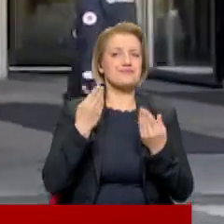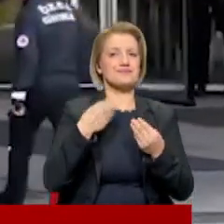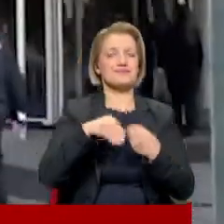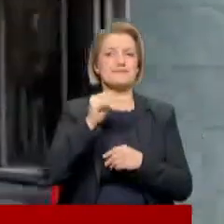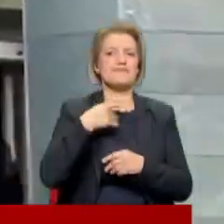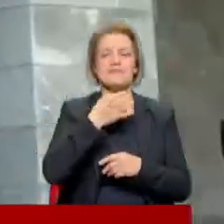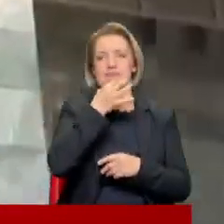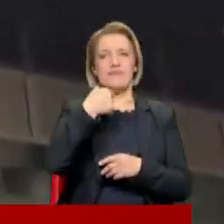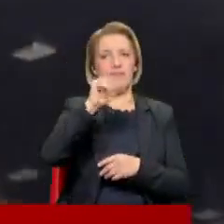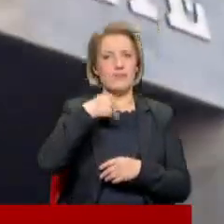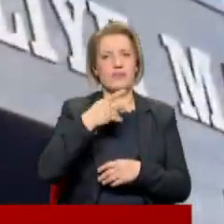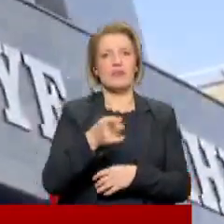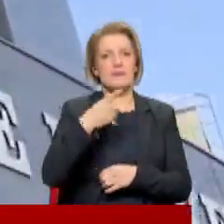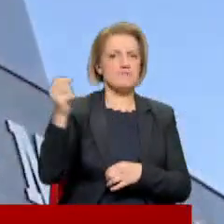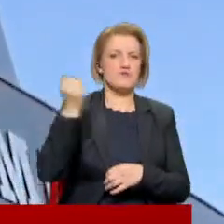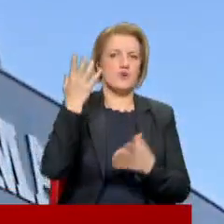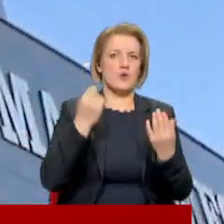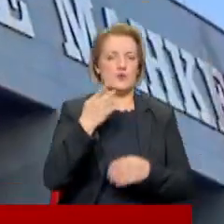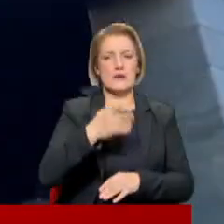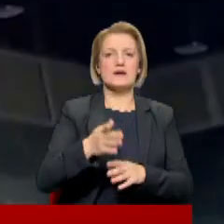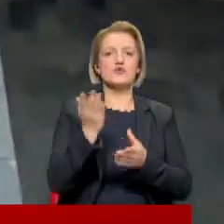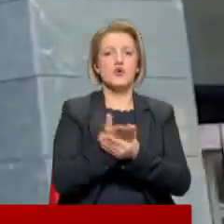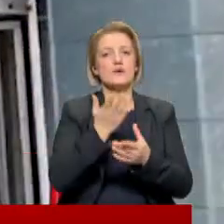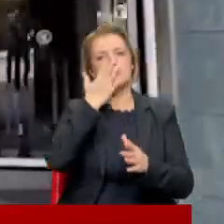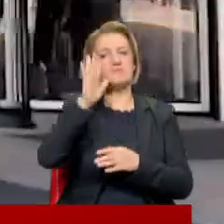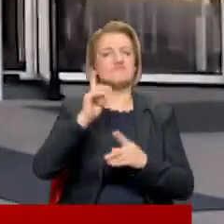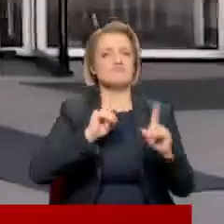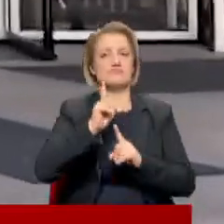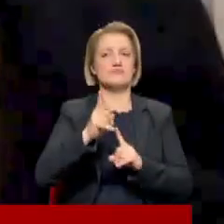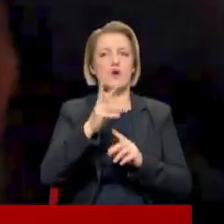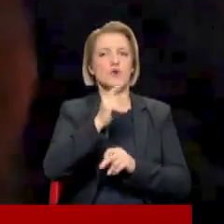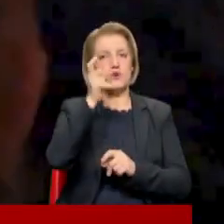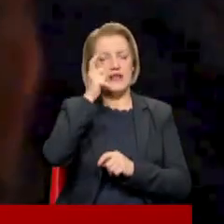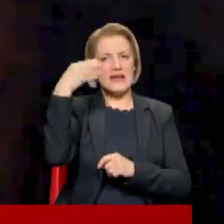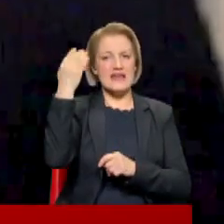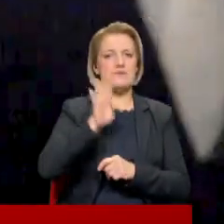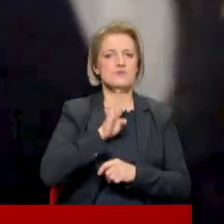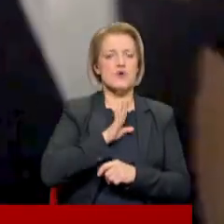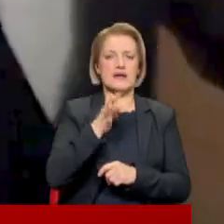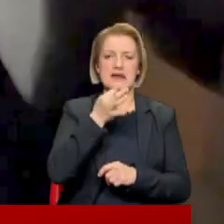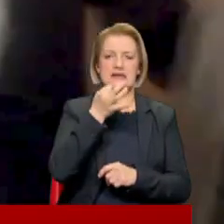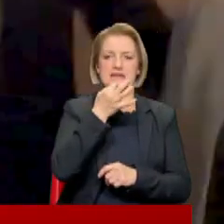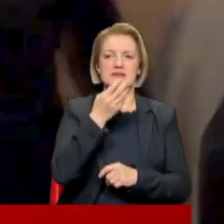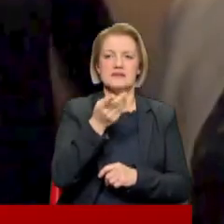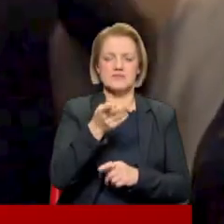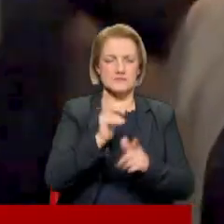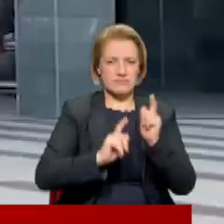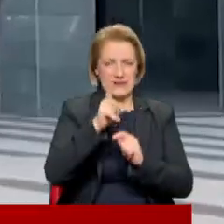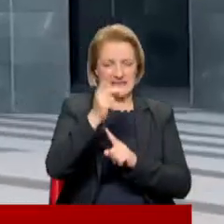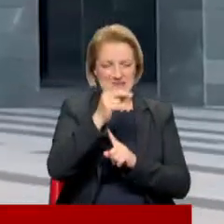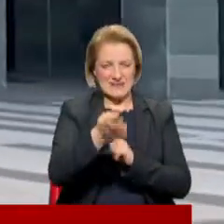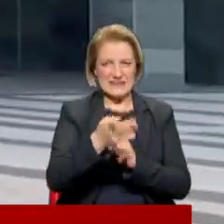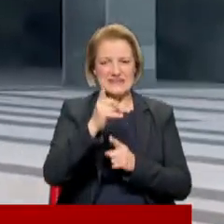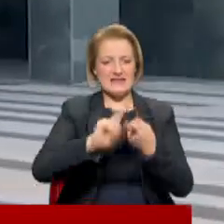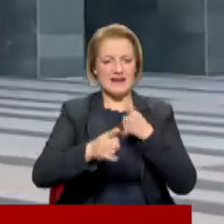Ekrem İmamoğlu için siyasi yasak istenen dosya istinafta Beklerken Özgür Özel rest çekti imamoğlu'nu yedirmeyiz diyerek istinafın